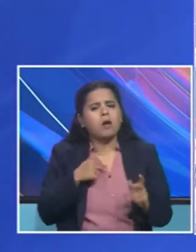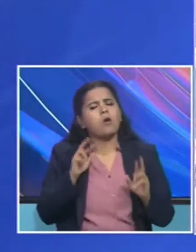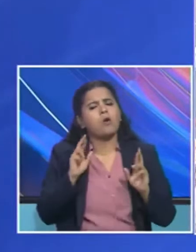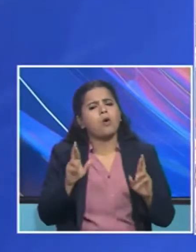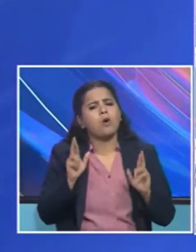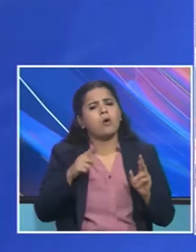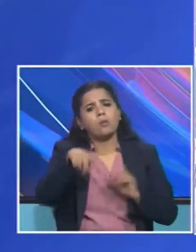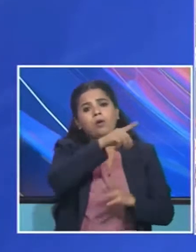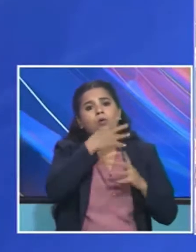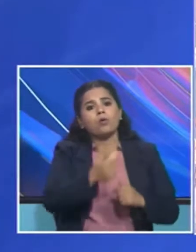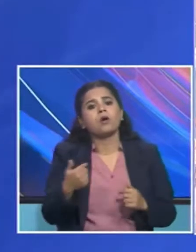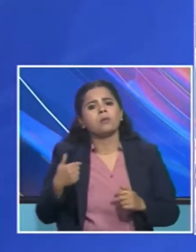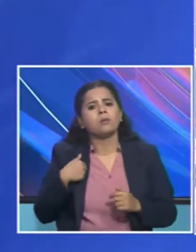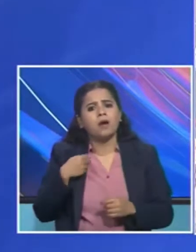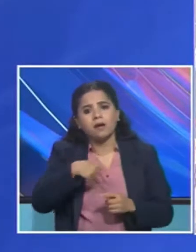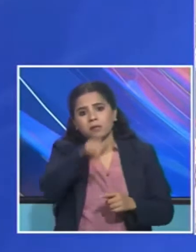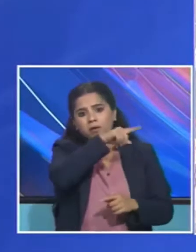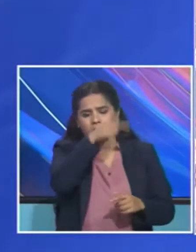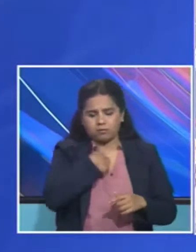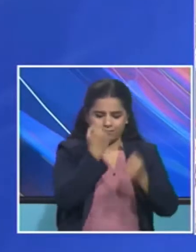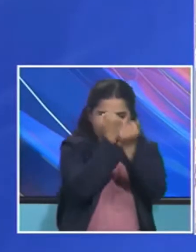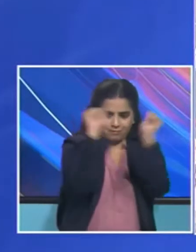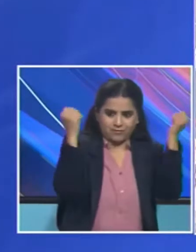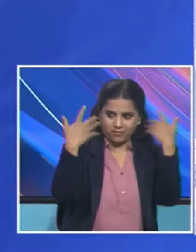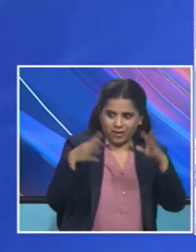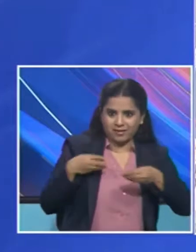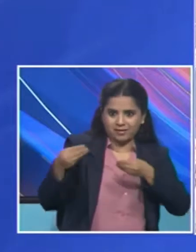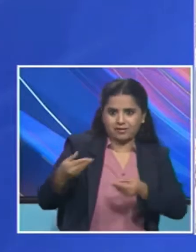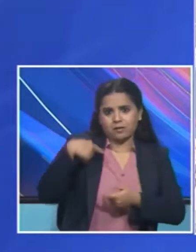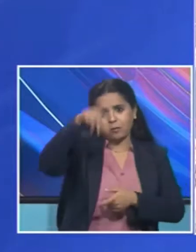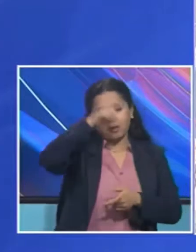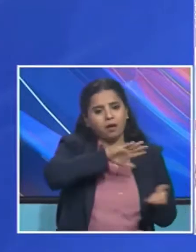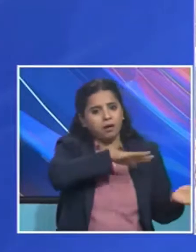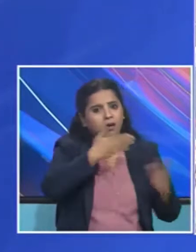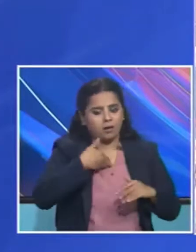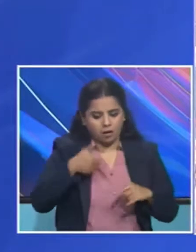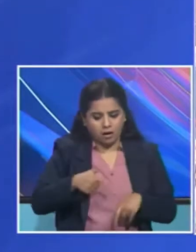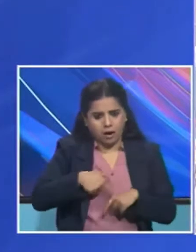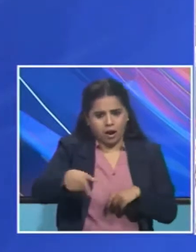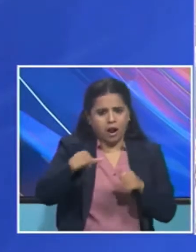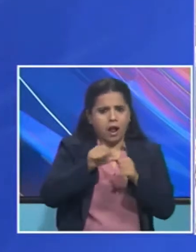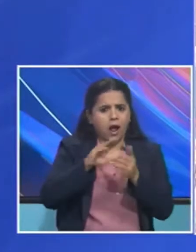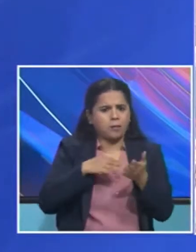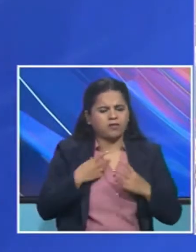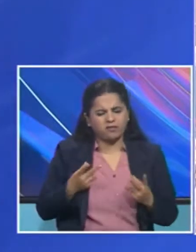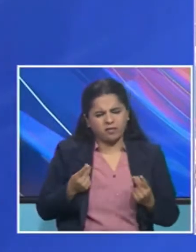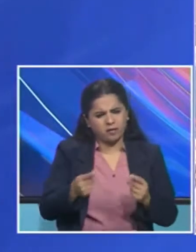थी, उनकी पूर्ति के लिए इस अमृत काल में हमें तेज गति से